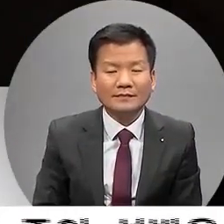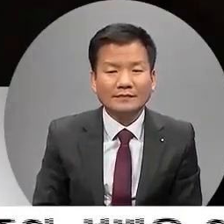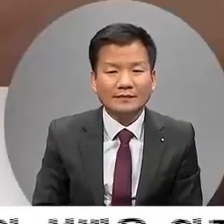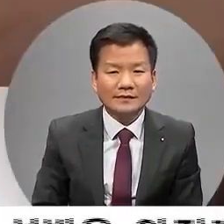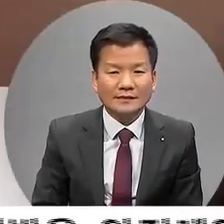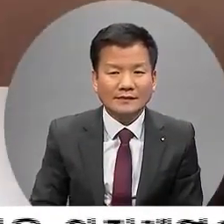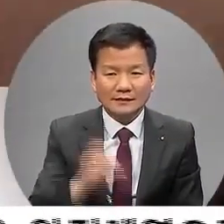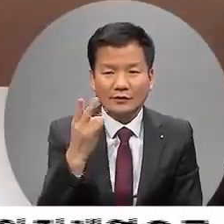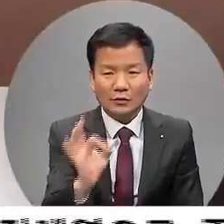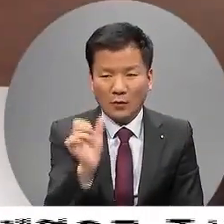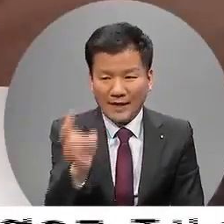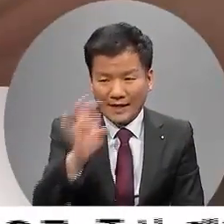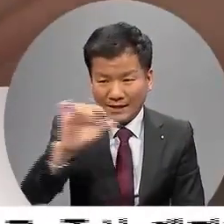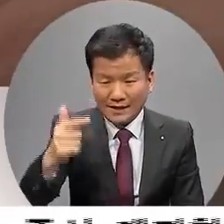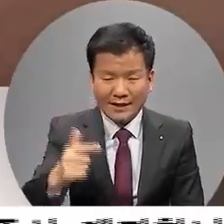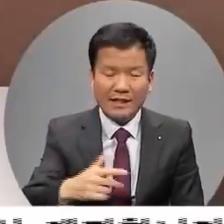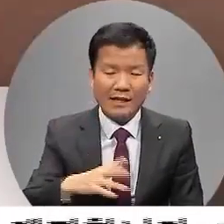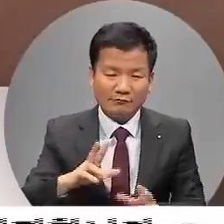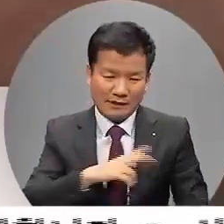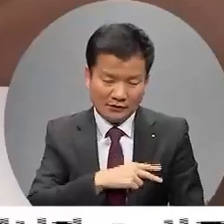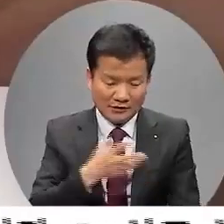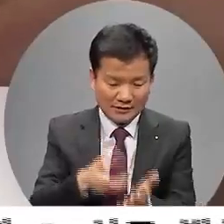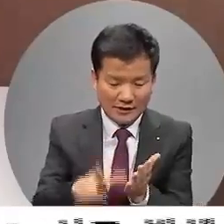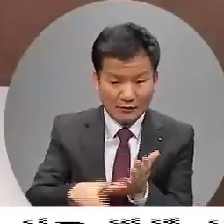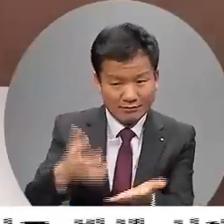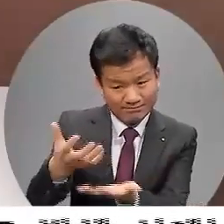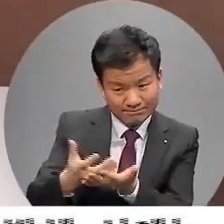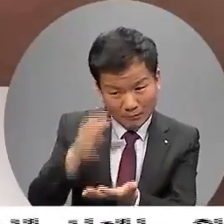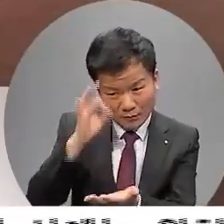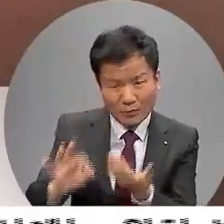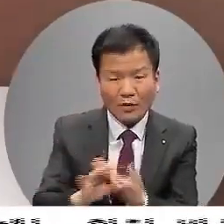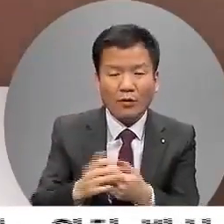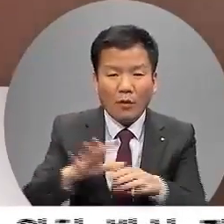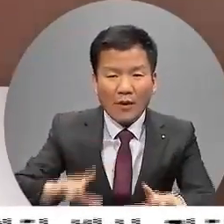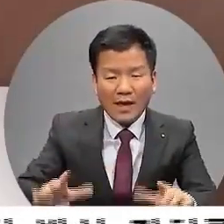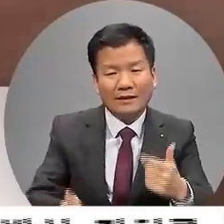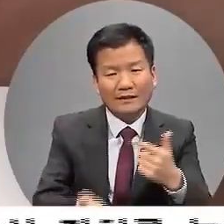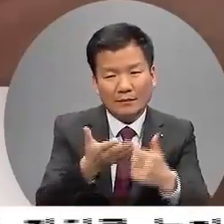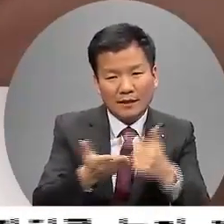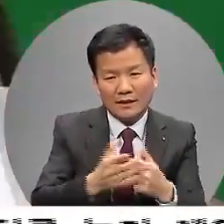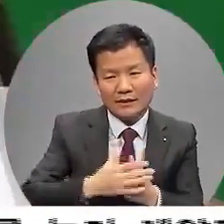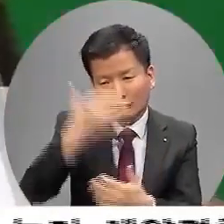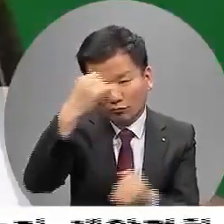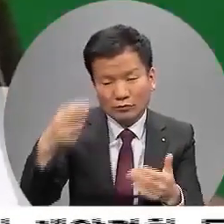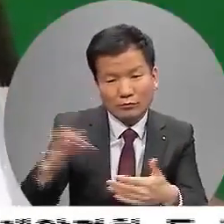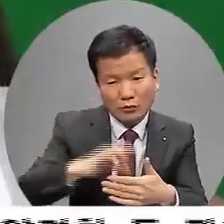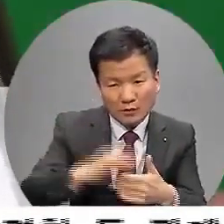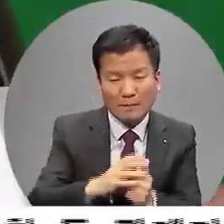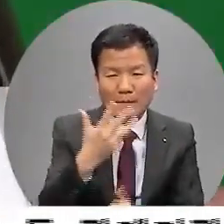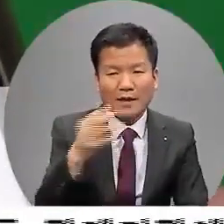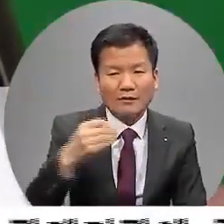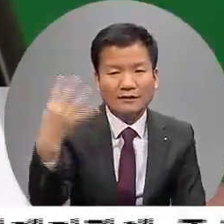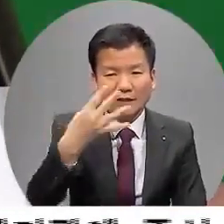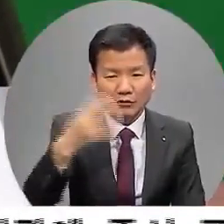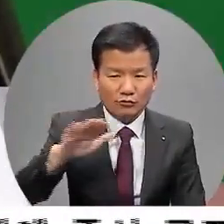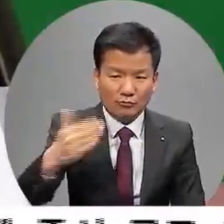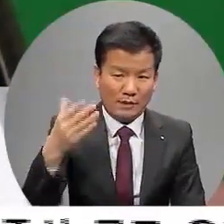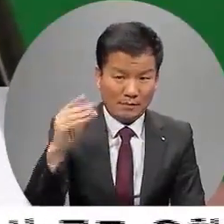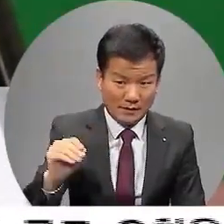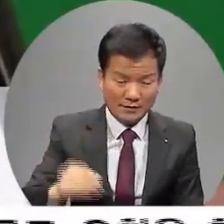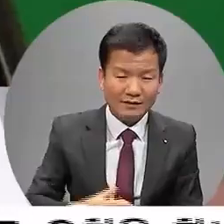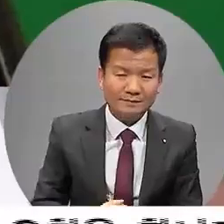용해인 국회의원이 안부부터 받은 자료를 보면 올상반기 충북 모금액은 8억 4,900만